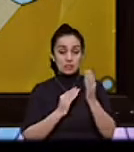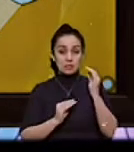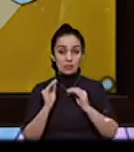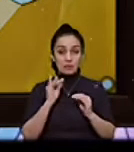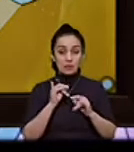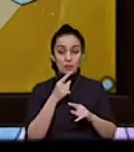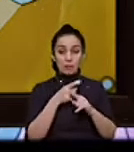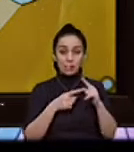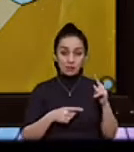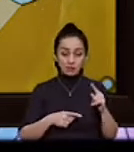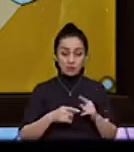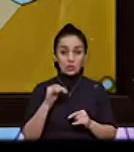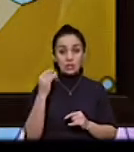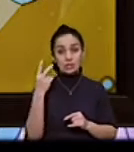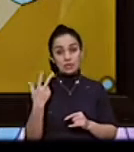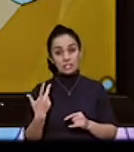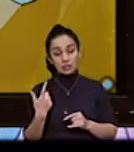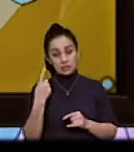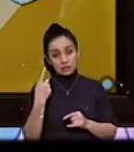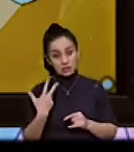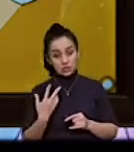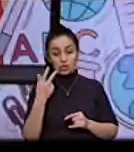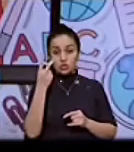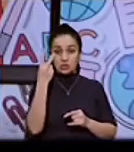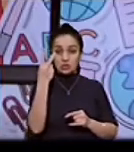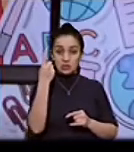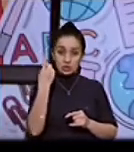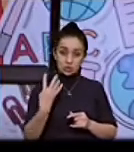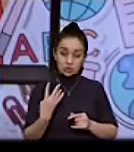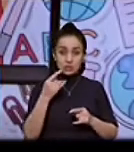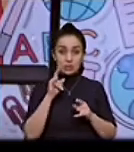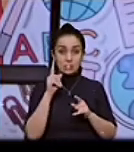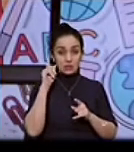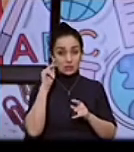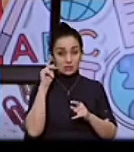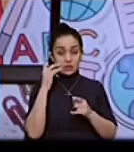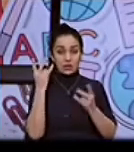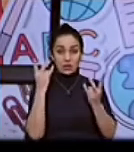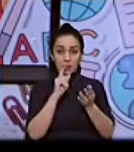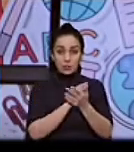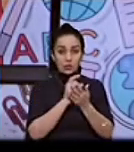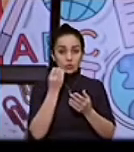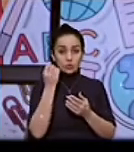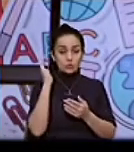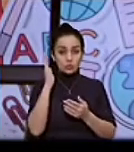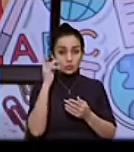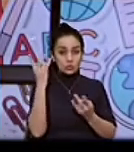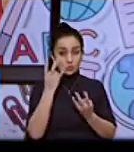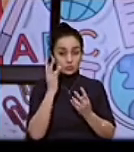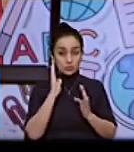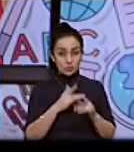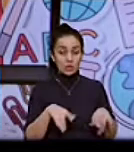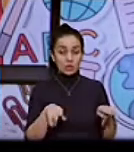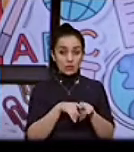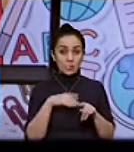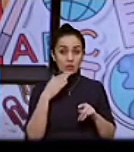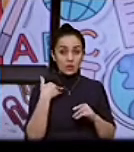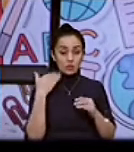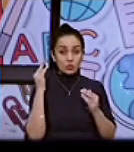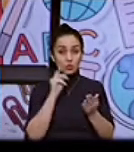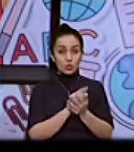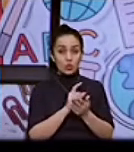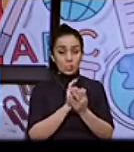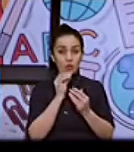составляет половину, треть и четверть. Эти знания вам обязательно еще понадобятся. Ну а наш урок